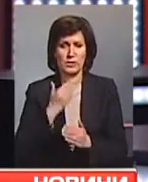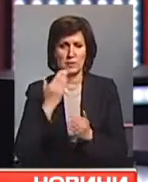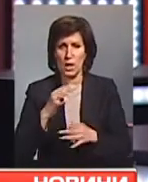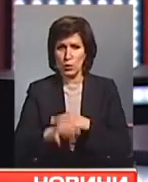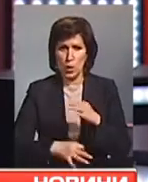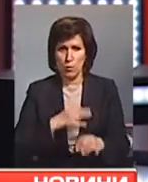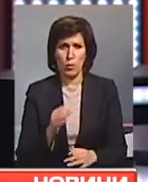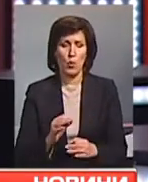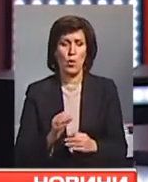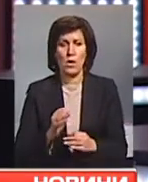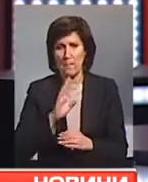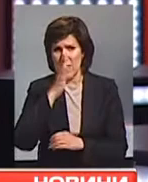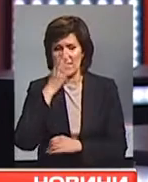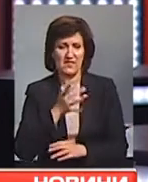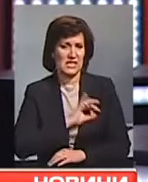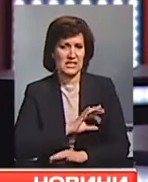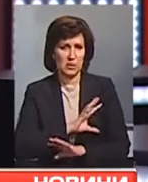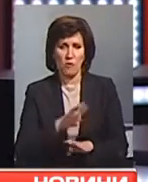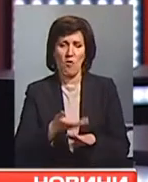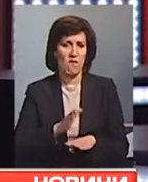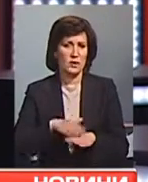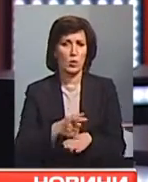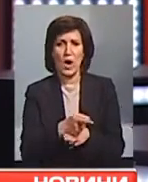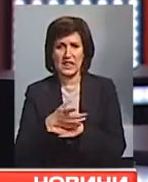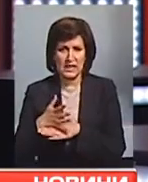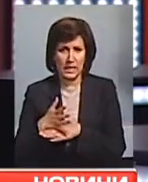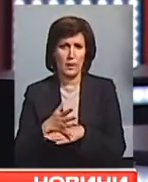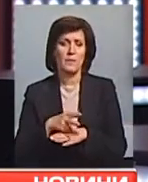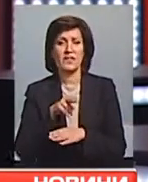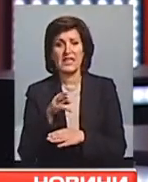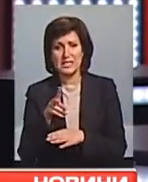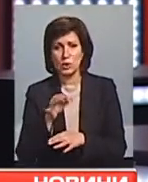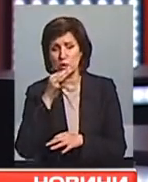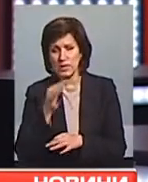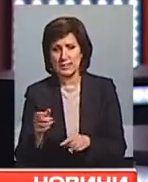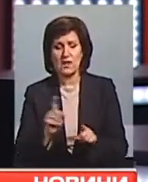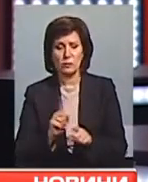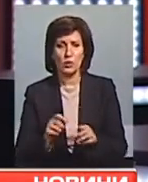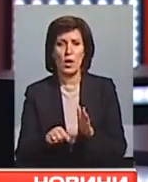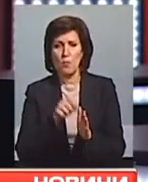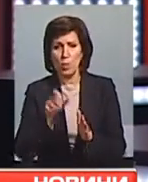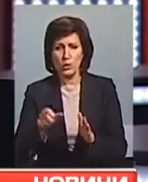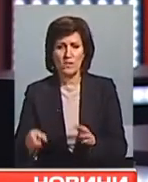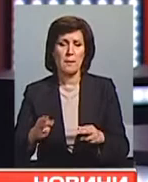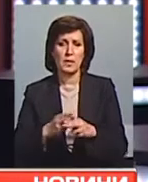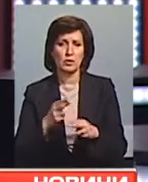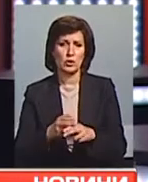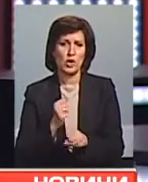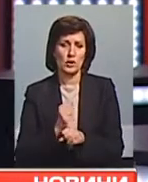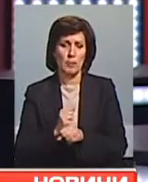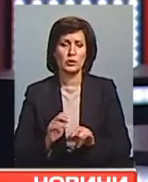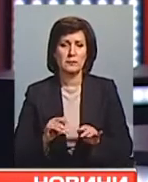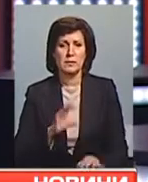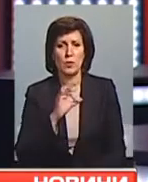добу противник не застосовував важку артилерію. Лисенко також сказав, що бойовики перешкоджають роботі місії